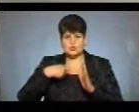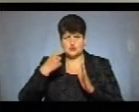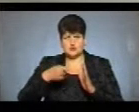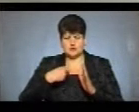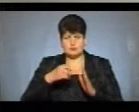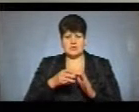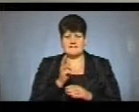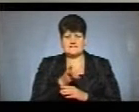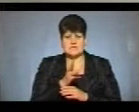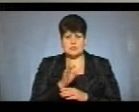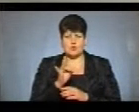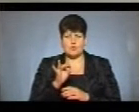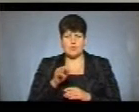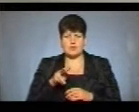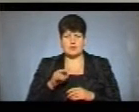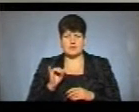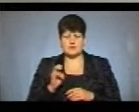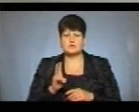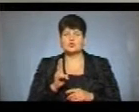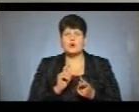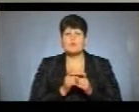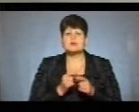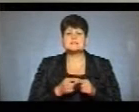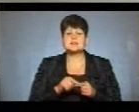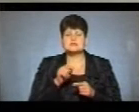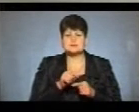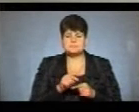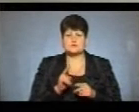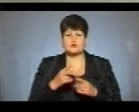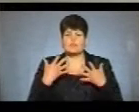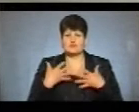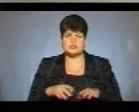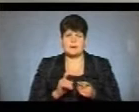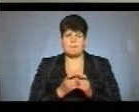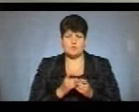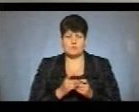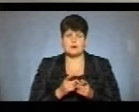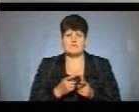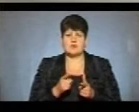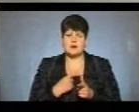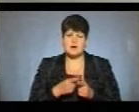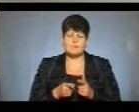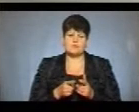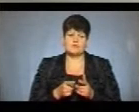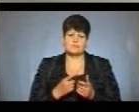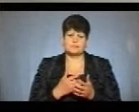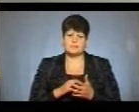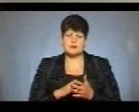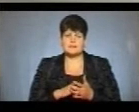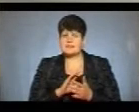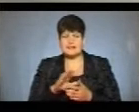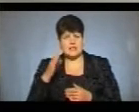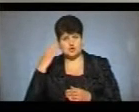таких невеличких фільмів про те, хто бореться з тим недугом, хто його вже поборов або в стадії боротьби. «Не